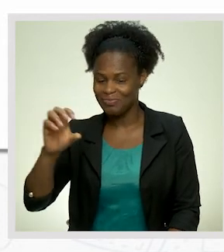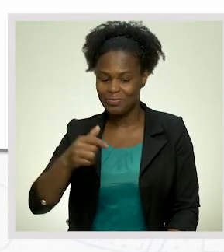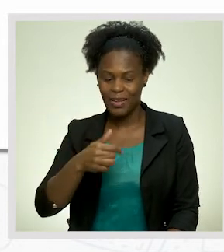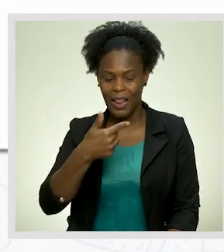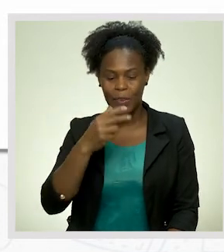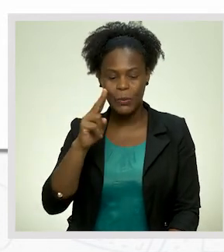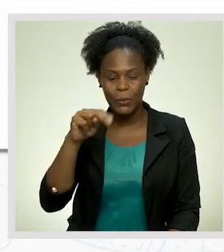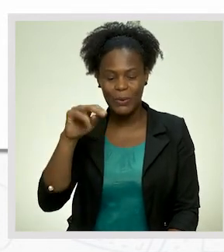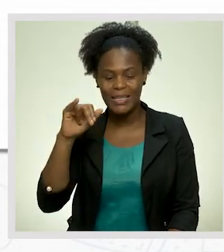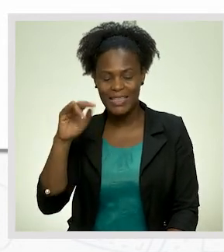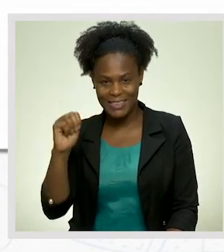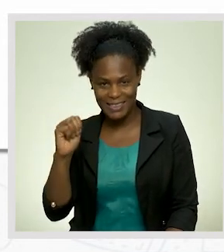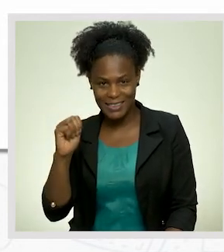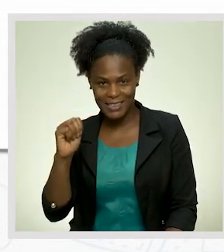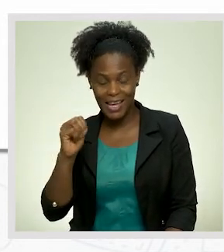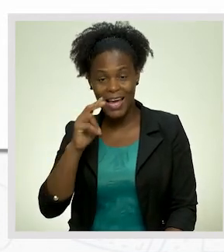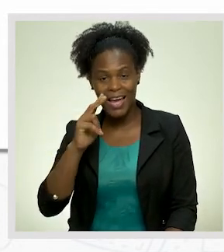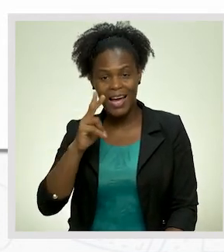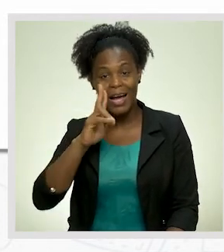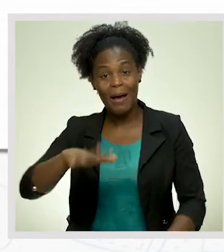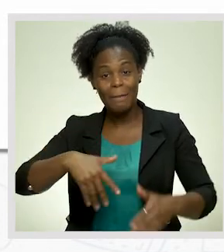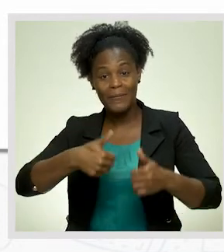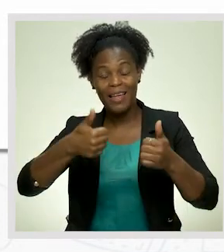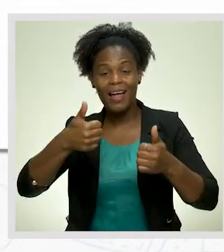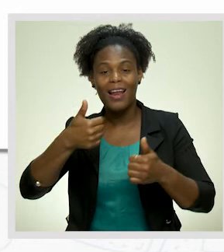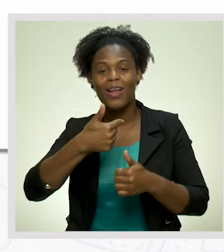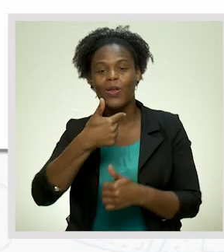Tunis, c'est la capitale de